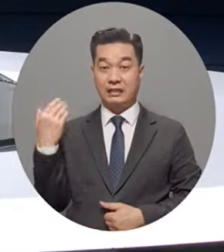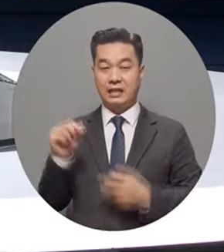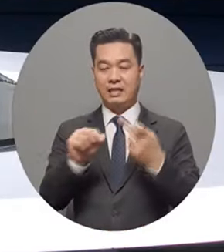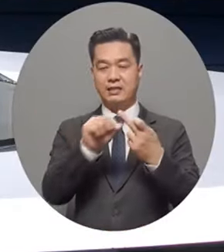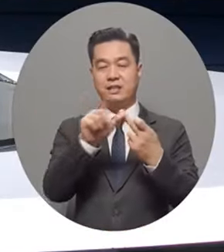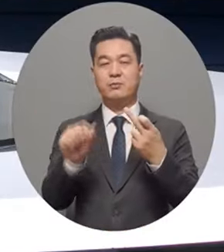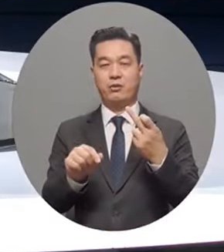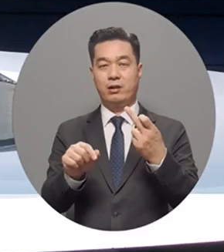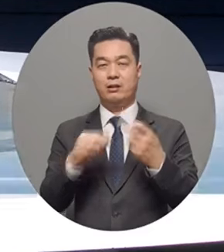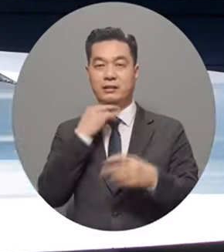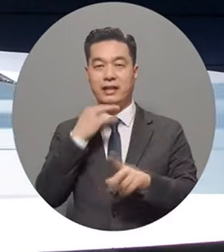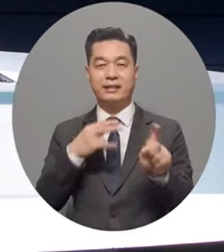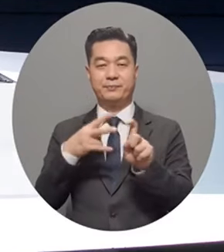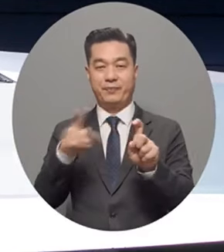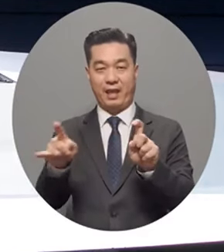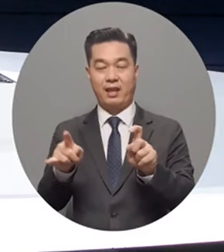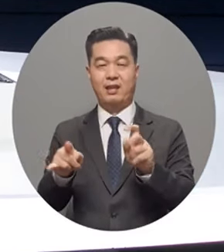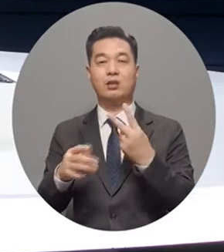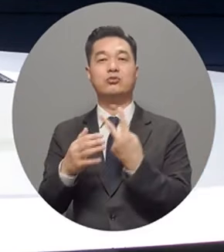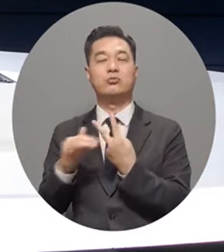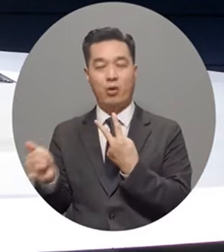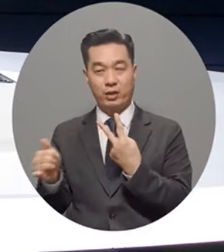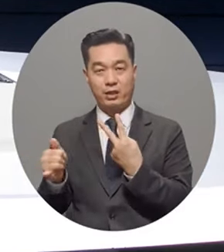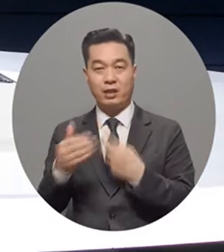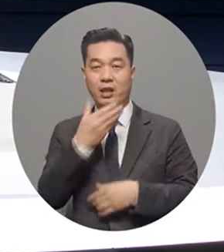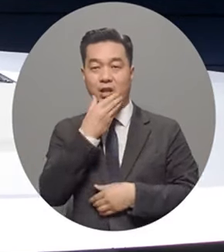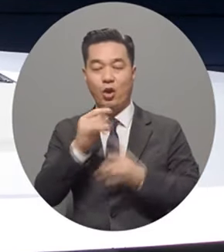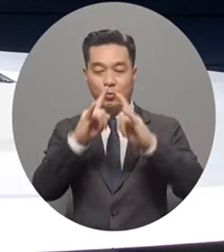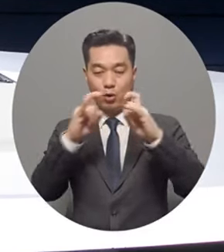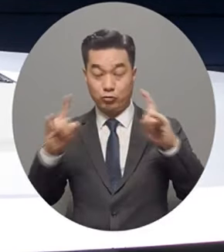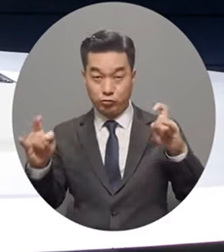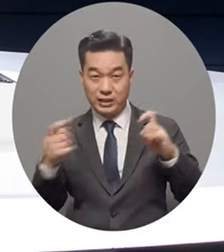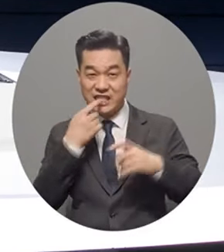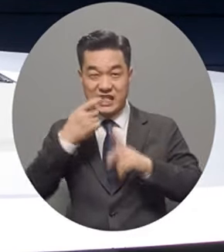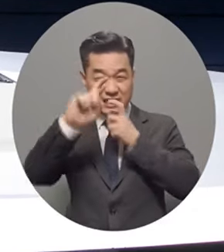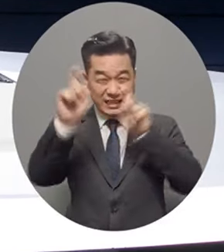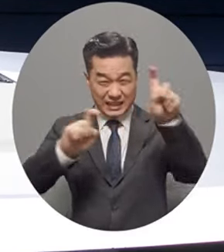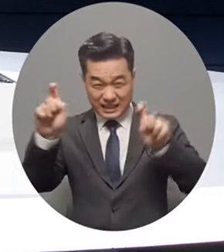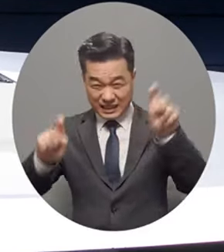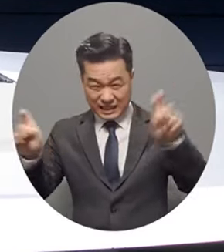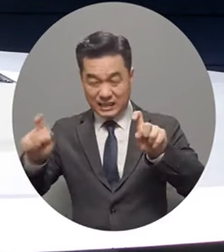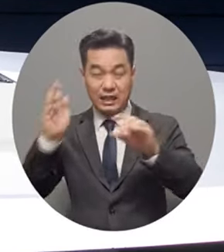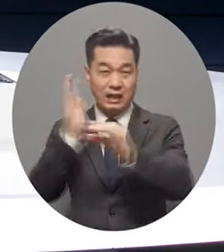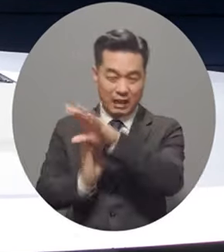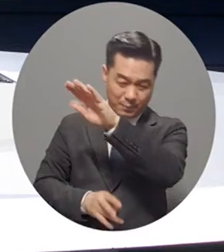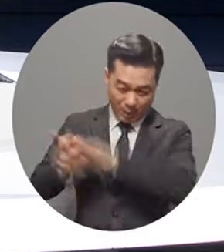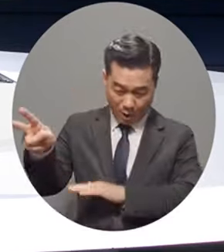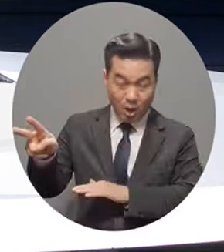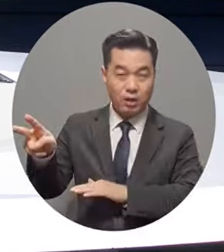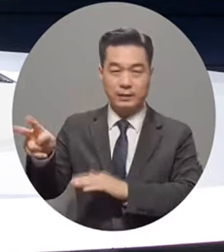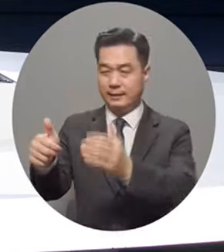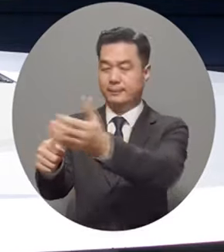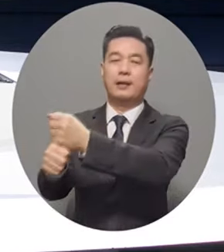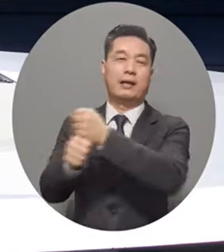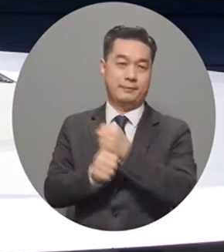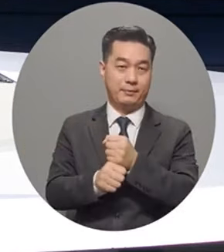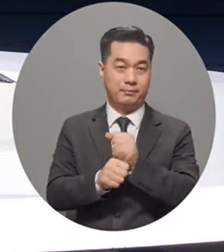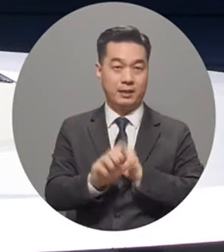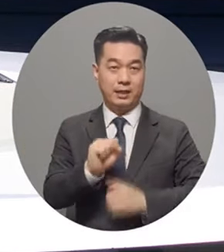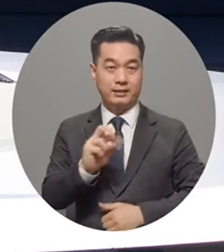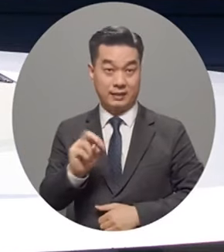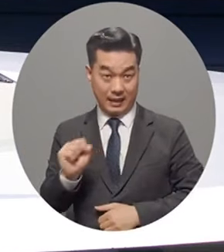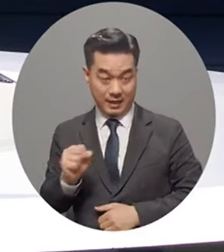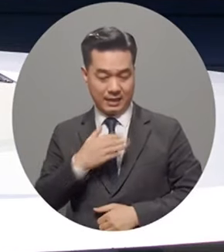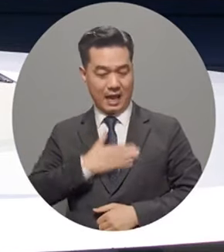10대 2명이 경복궁 담장에 낙서를 하고 달아났다가 경찰에 붙잡혔죠. 당시 이들은 SNS를 통해서 알게 된